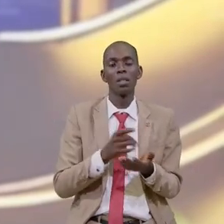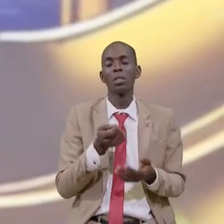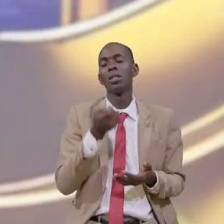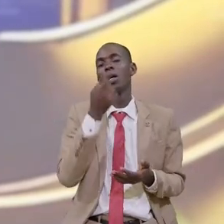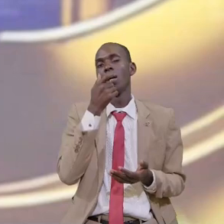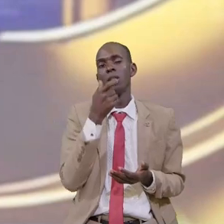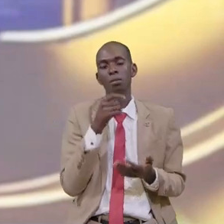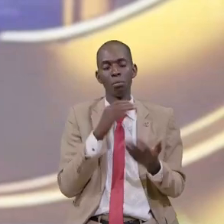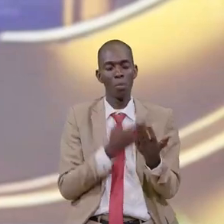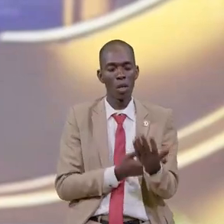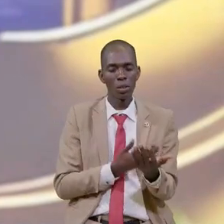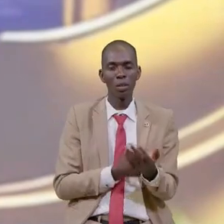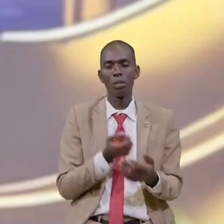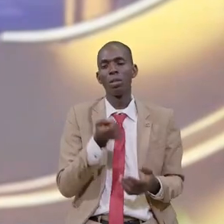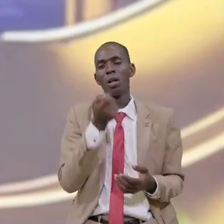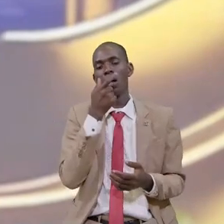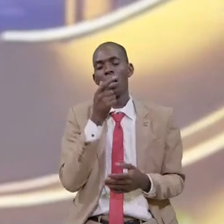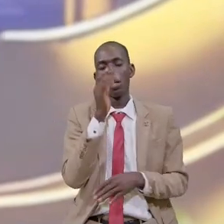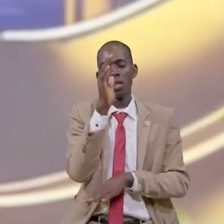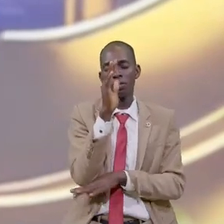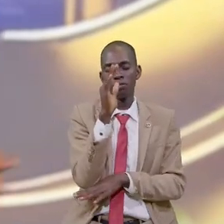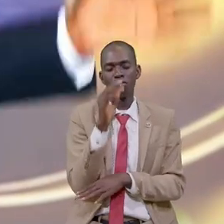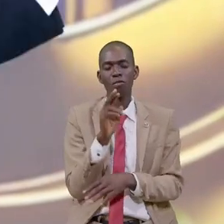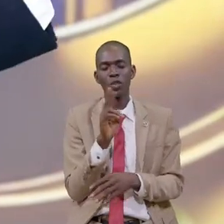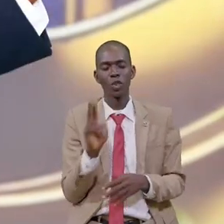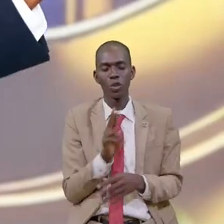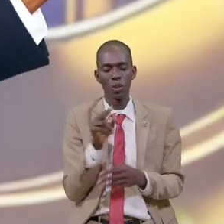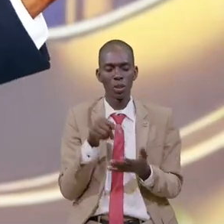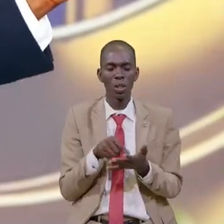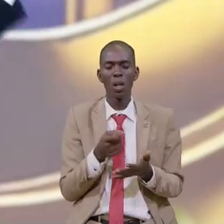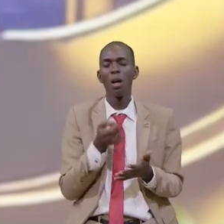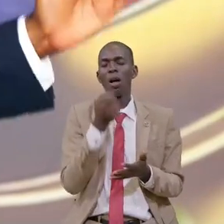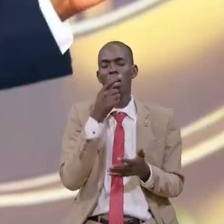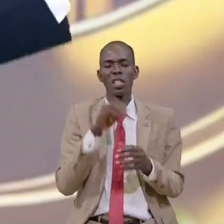ceci l'après-midi. Et utilise ceci le soir. Et